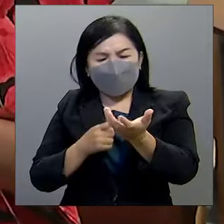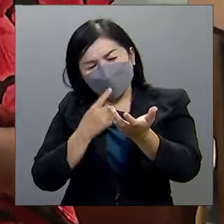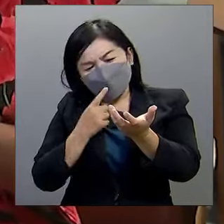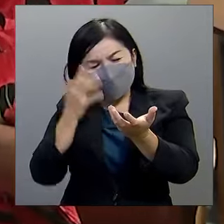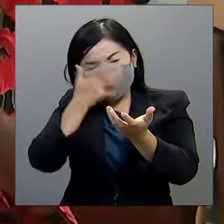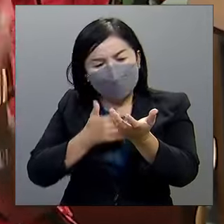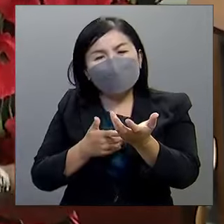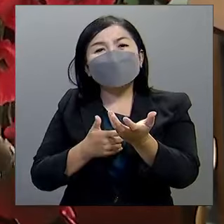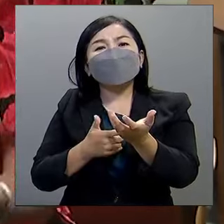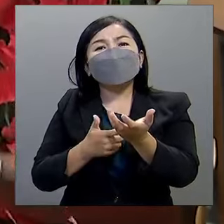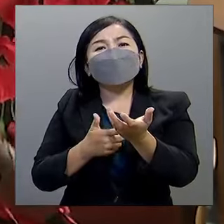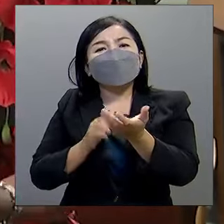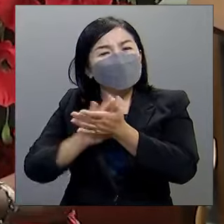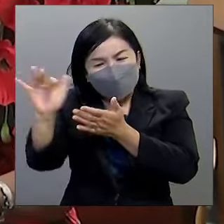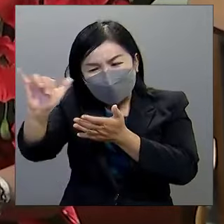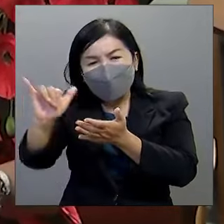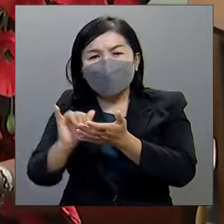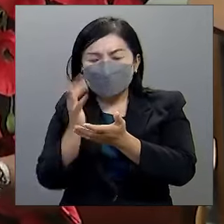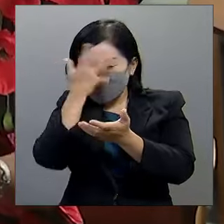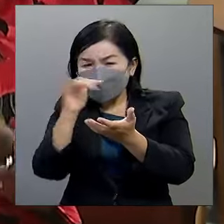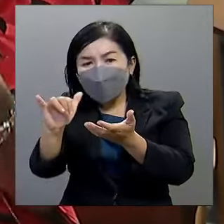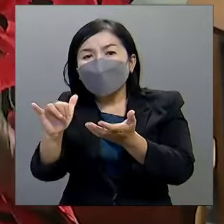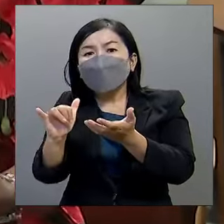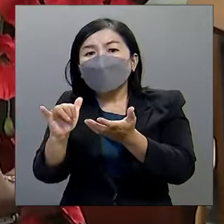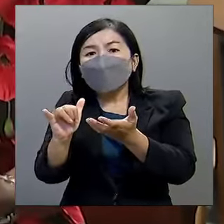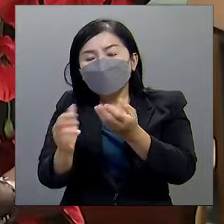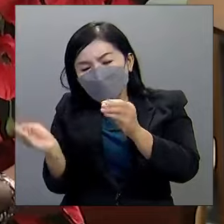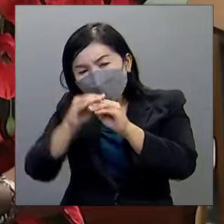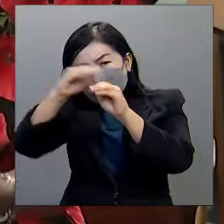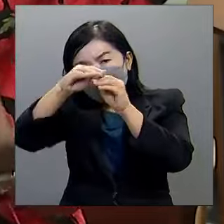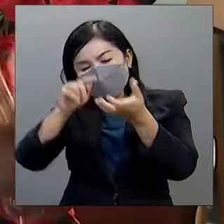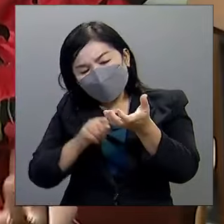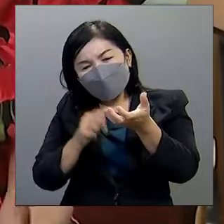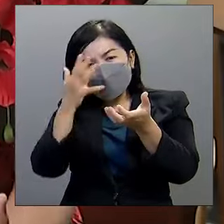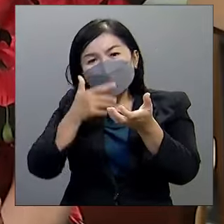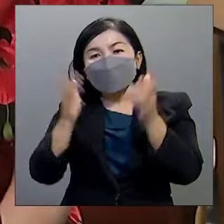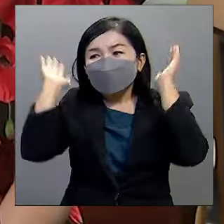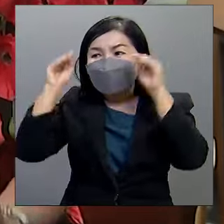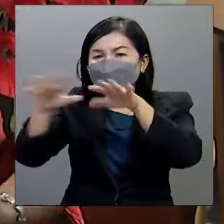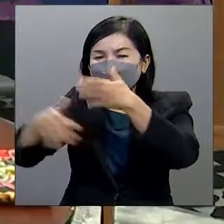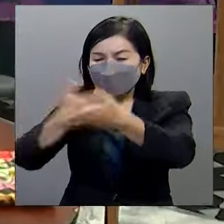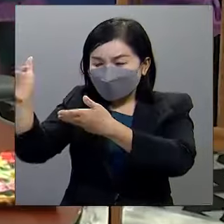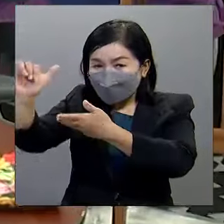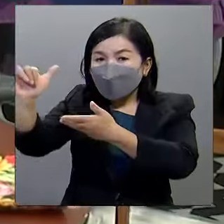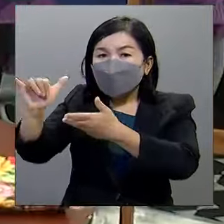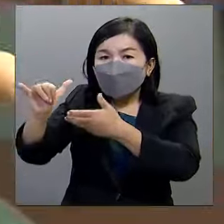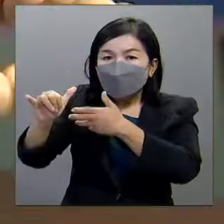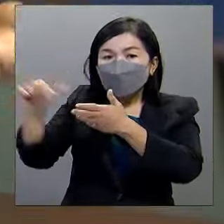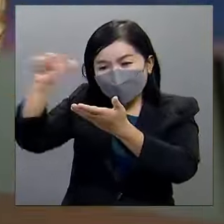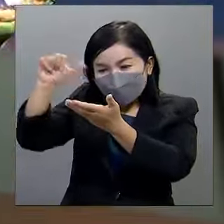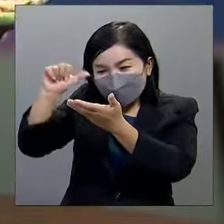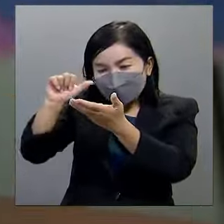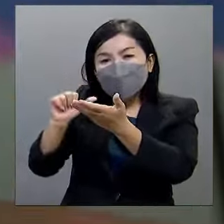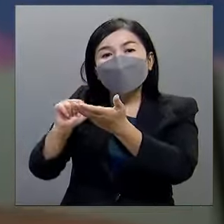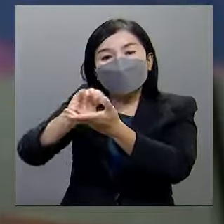คยแบบเอ้ยอันนี้มันยังไม่ดีพอมันยังไม่สวยนะเรายังไม่สามารถแบบเอามาโพสขายได้เนี่ยค่ะเราก็ต้องเอากลับไปดูว่าเอ้ยทำยัง